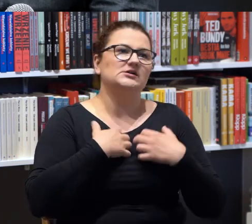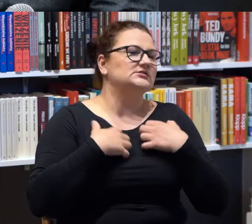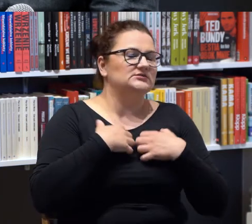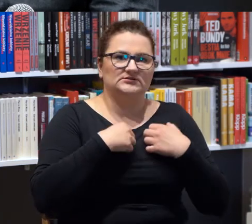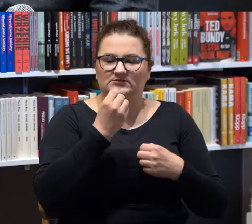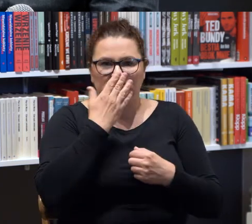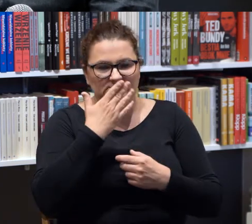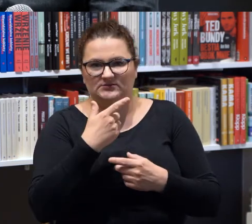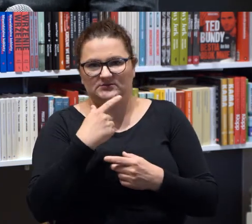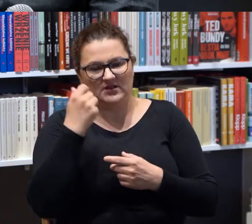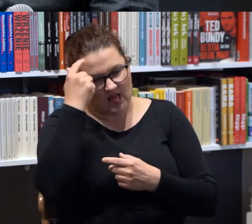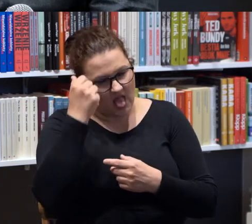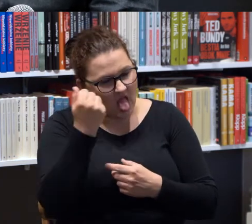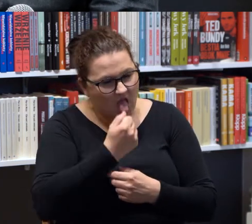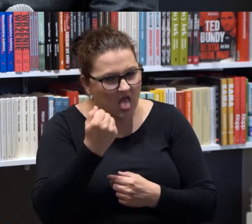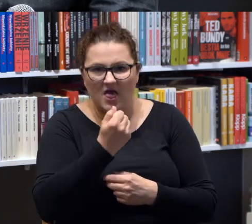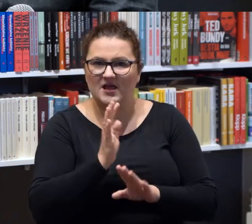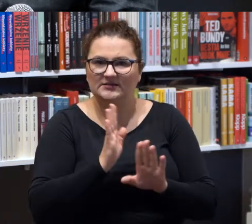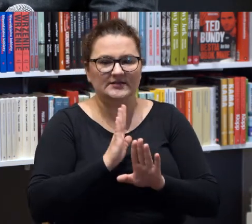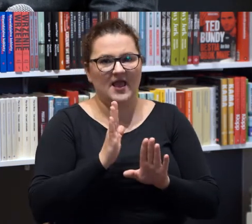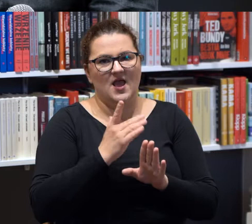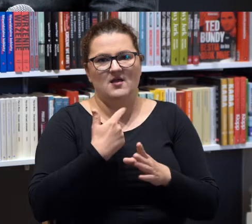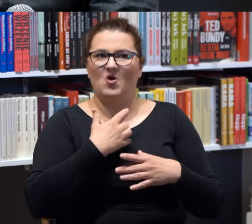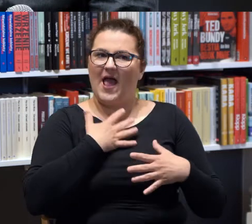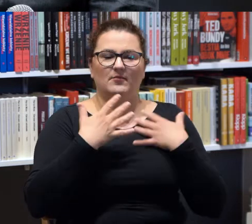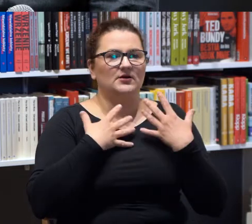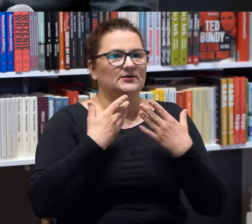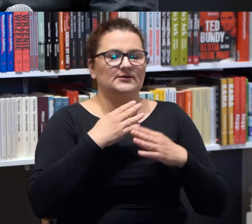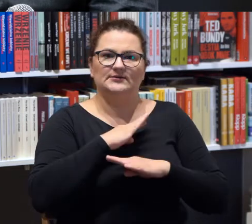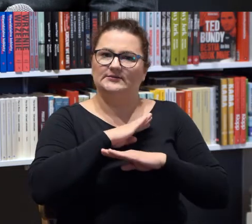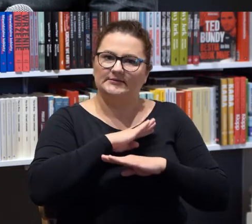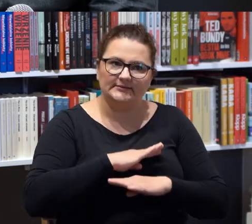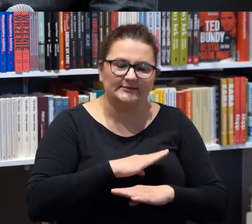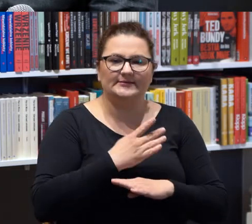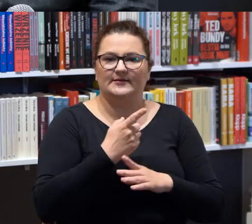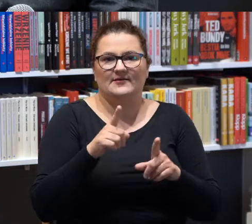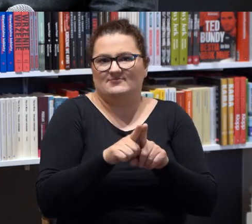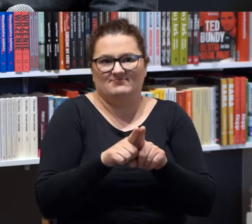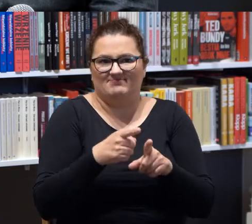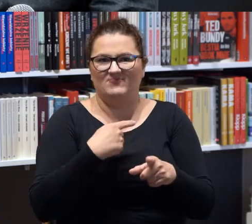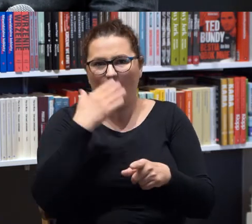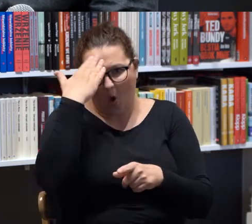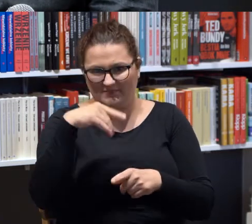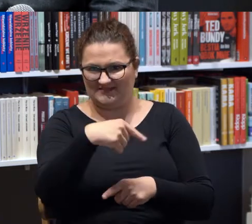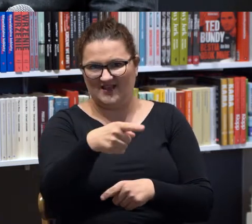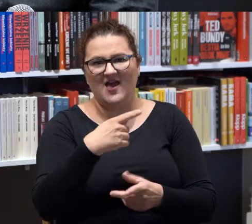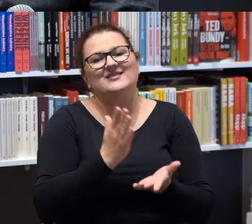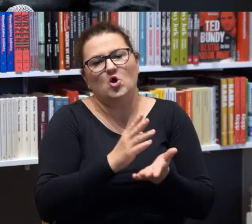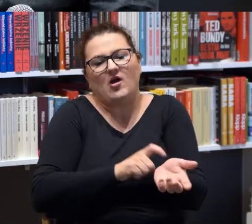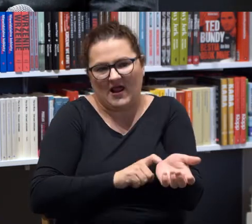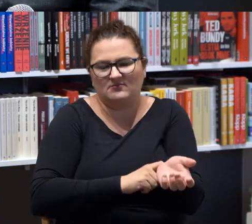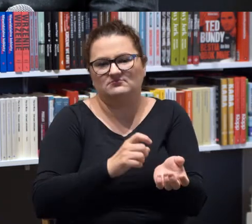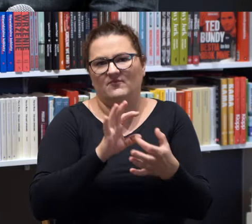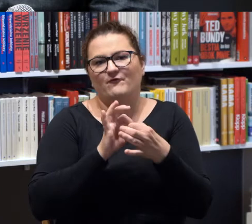mnie to emocjonalnie totalnie przytłoczyło, plus jednak byłaby to obca osoba, z którą łączył mnie tylko i wyłącznie więzy krwi. Bo poza